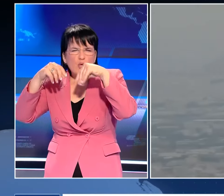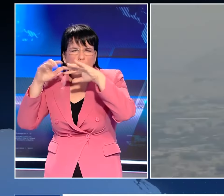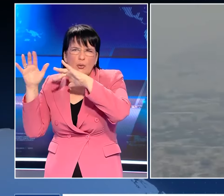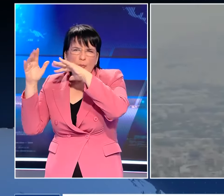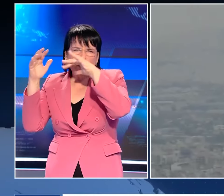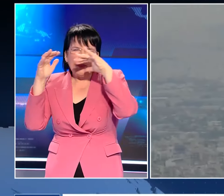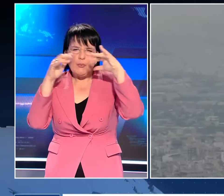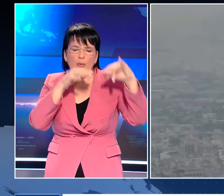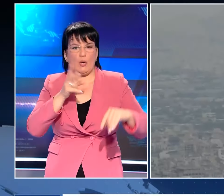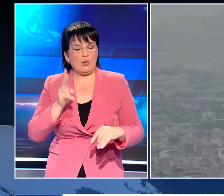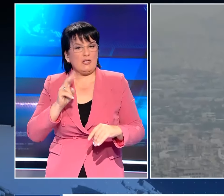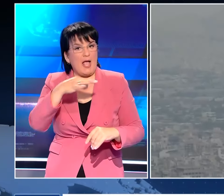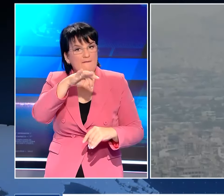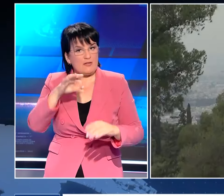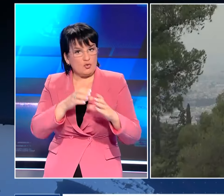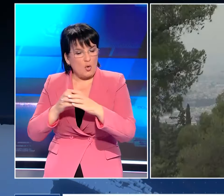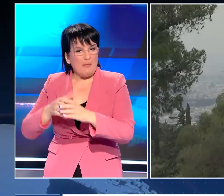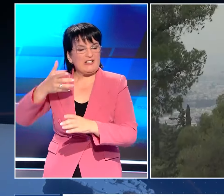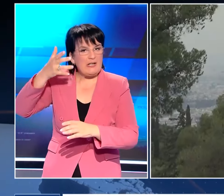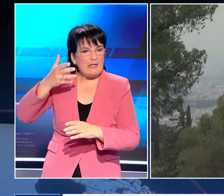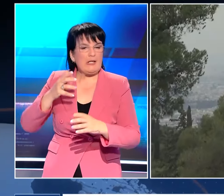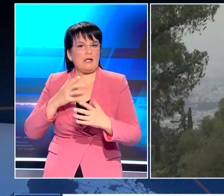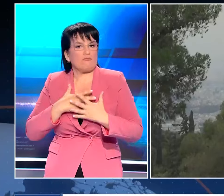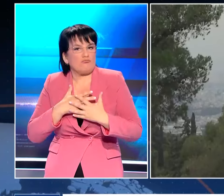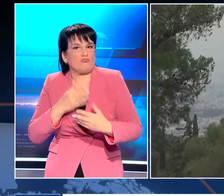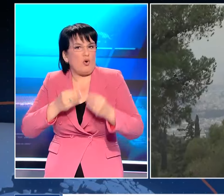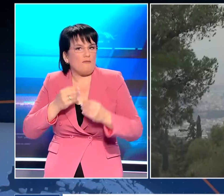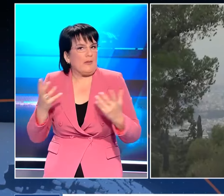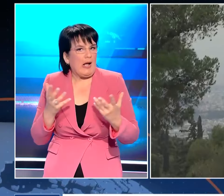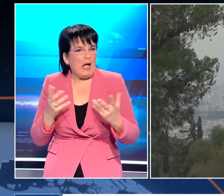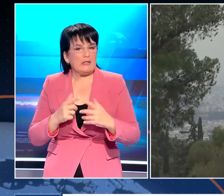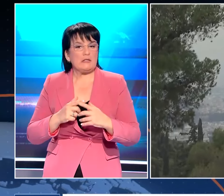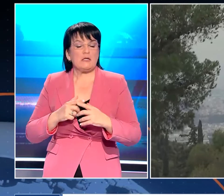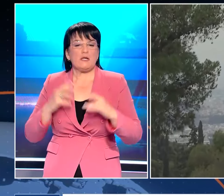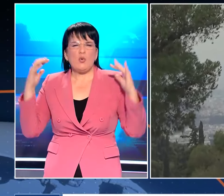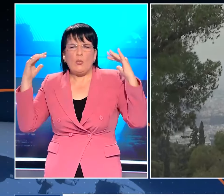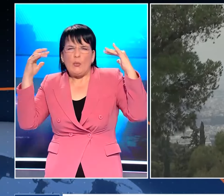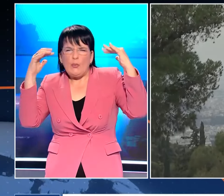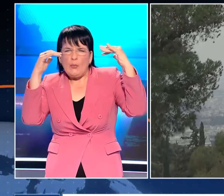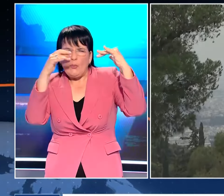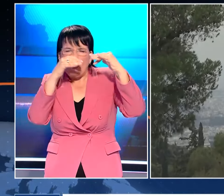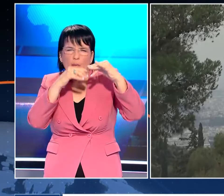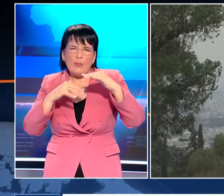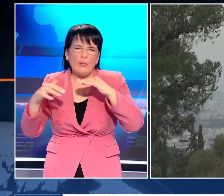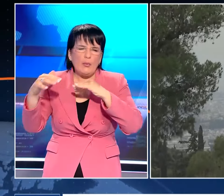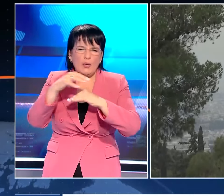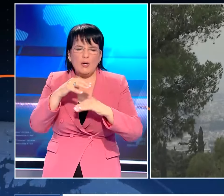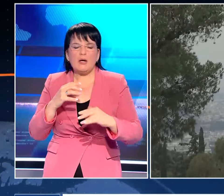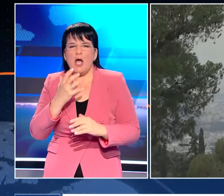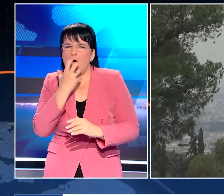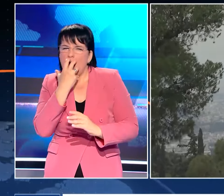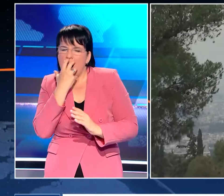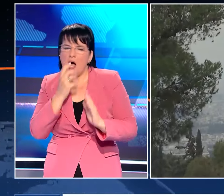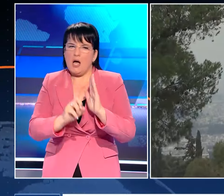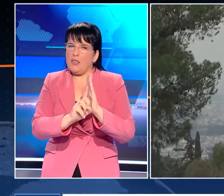κίνδυνο για τις ευπαθείς ομάδες, καθώς οι μετεωρολόγοι προβλέπουν ότι οι υψηλές συγκεντρώσεις σκόνης στην ατμόσφαιρα σε συνδυασμό με